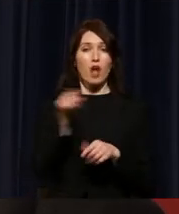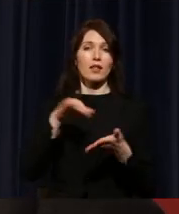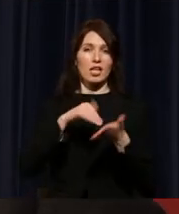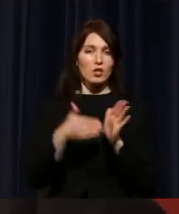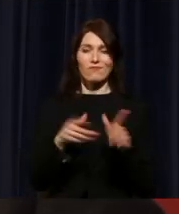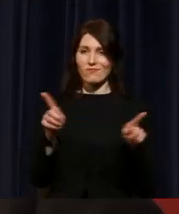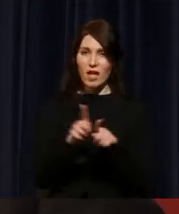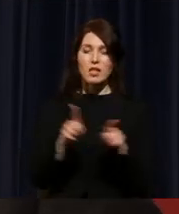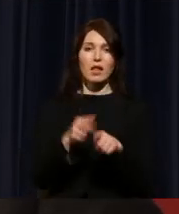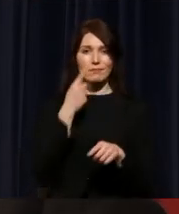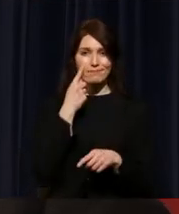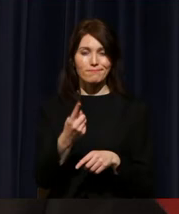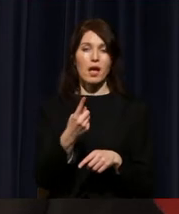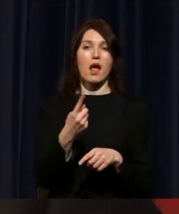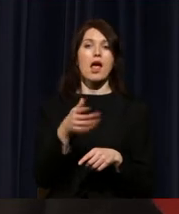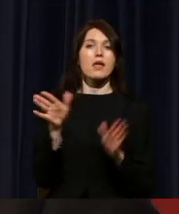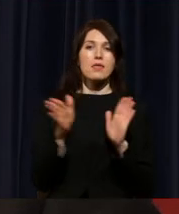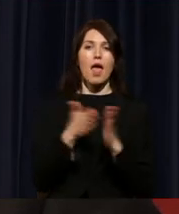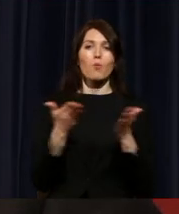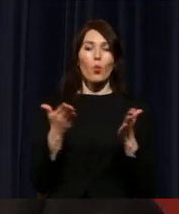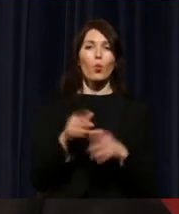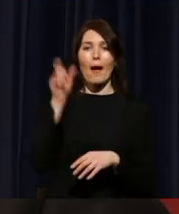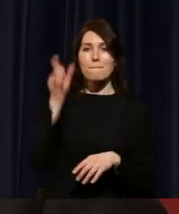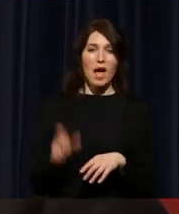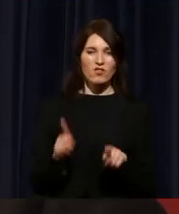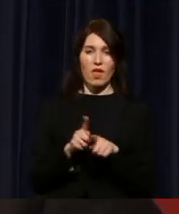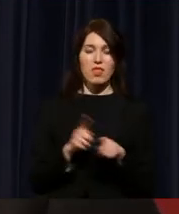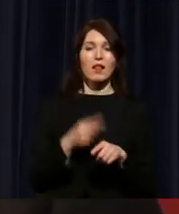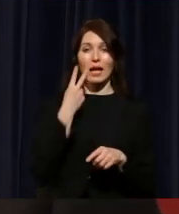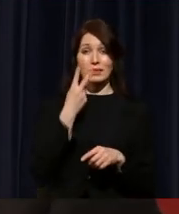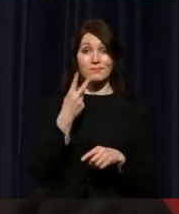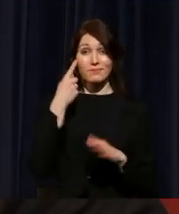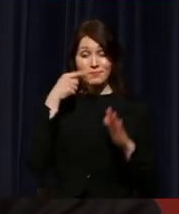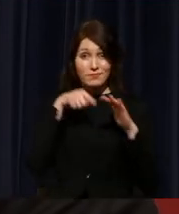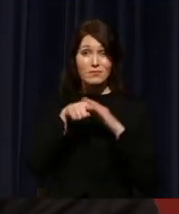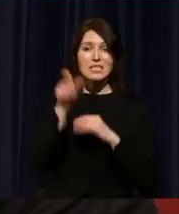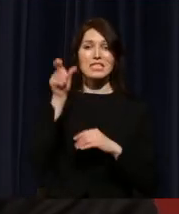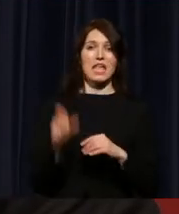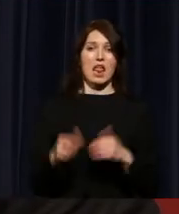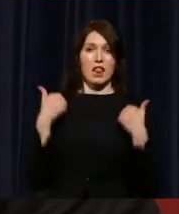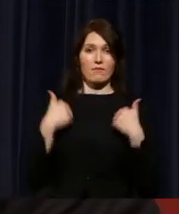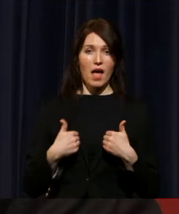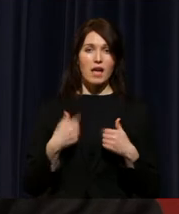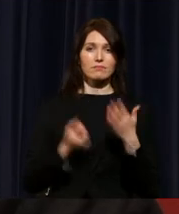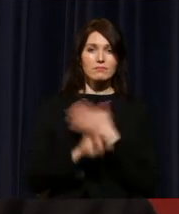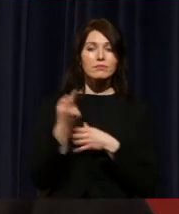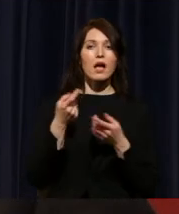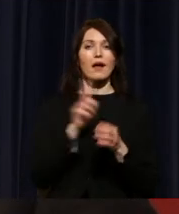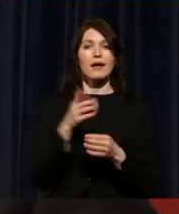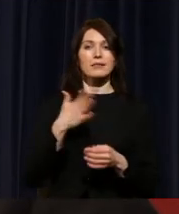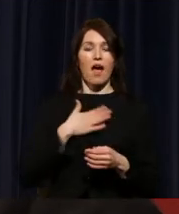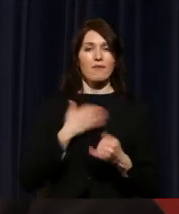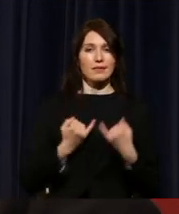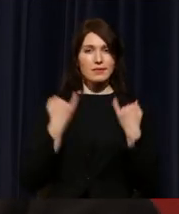situācijās saskatām jebkurā personā cilvēku. Cilvēku ar visām no tām izrietošajām saistībām, ka viņam ir sava